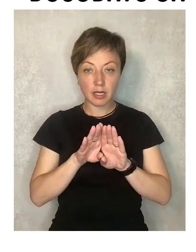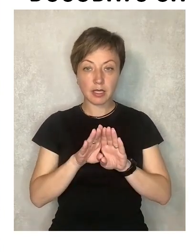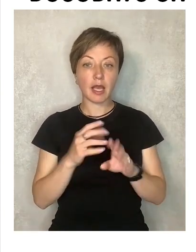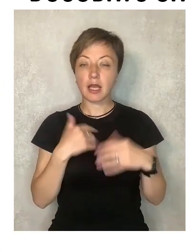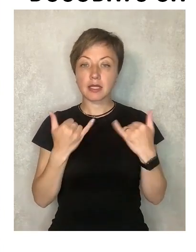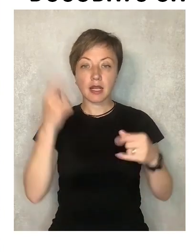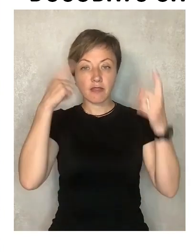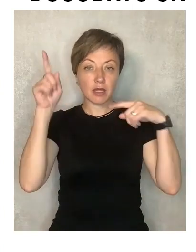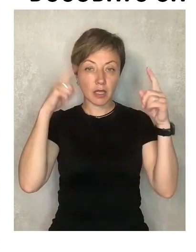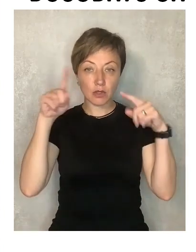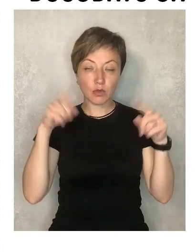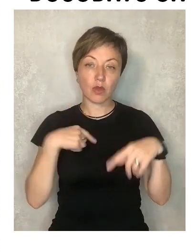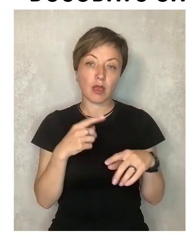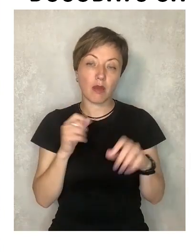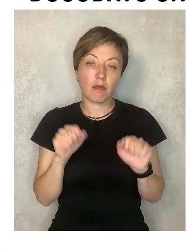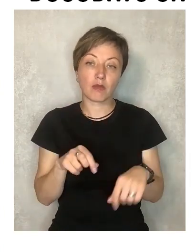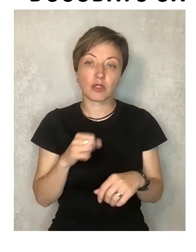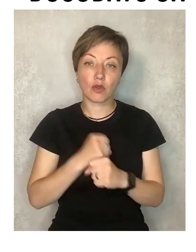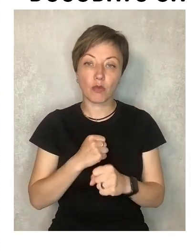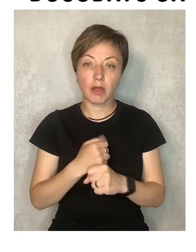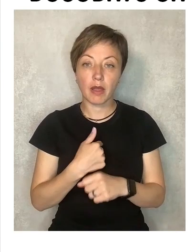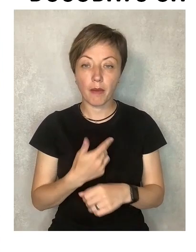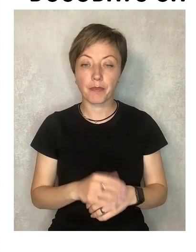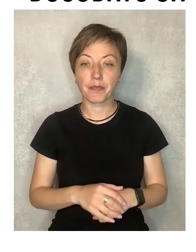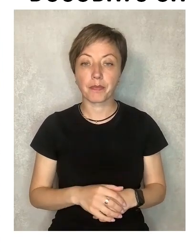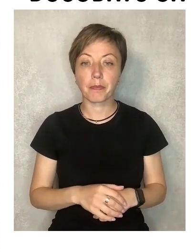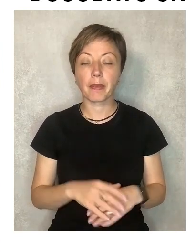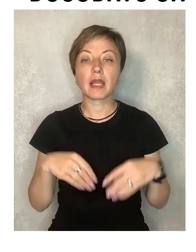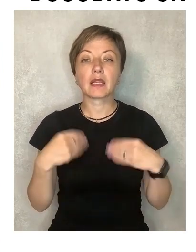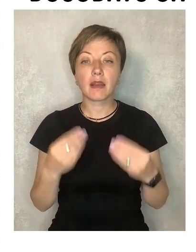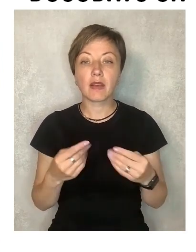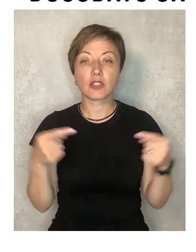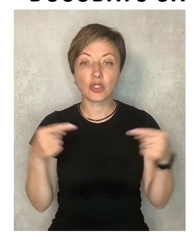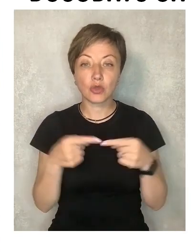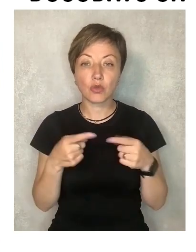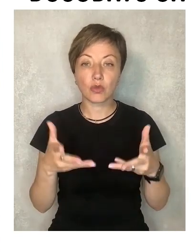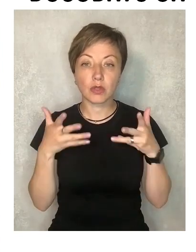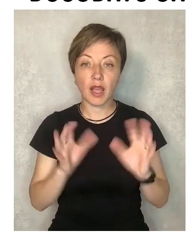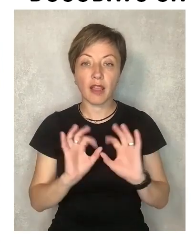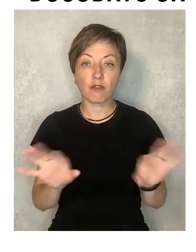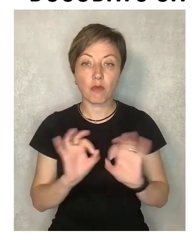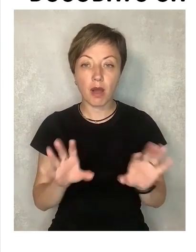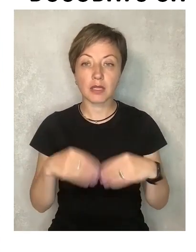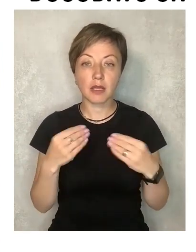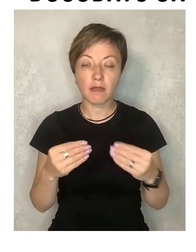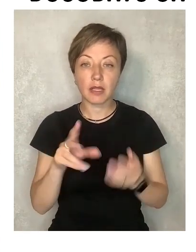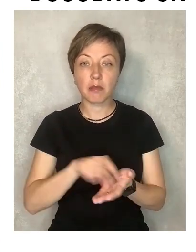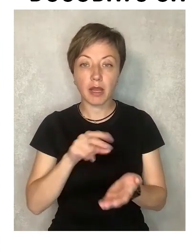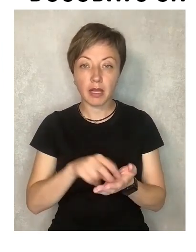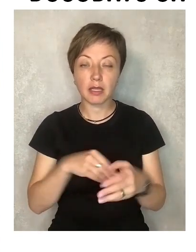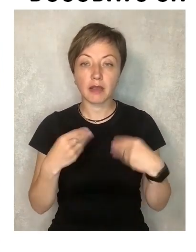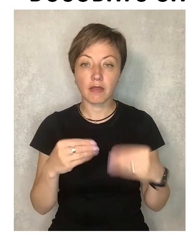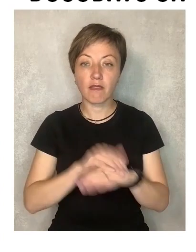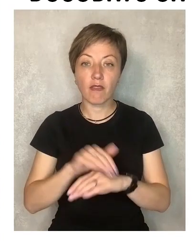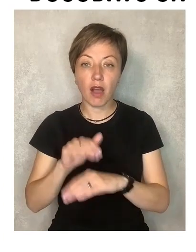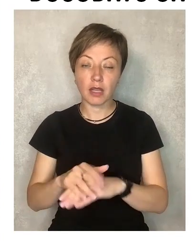фантазую, та як би я, можливо, це робила. Тобто давати чітку конкретну інформацію, давати приклади, давати факти,